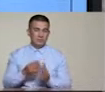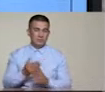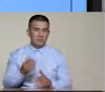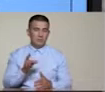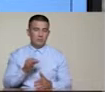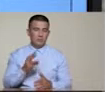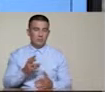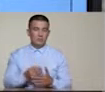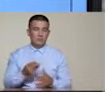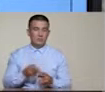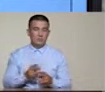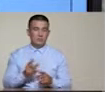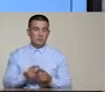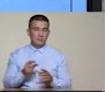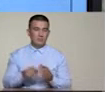raqamda 14